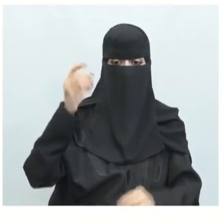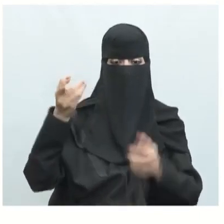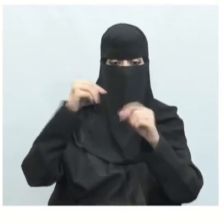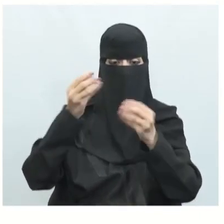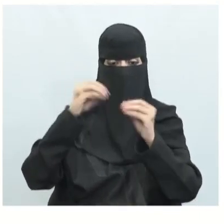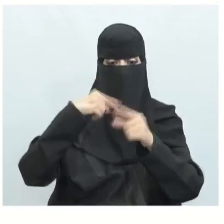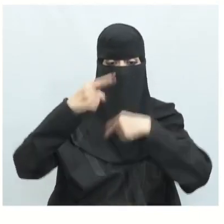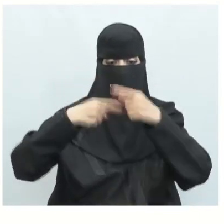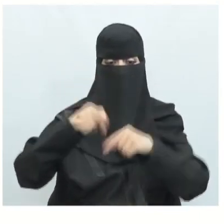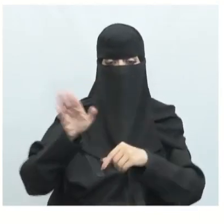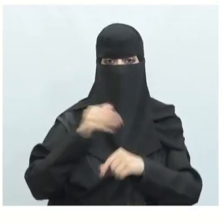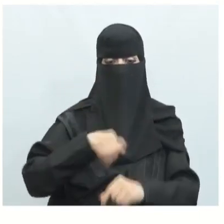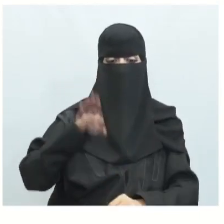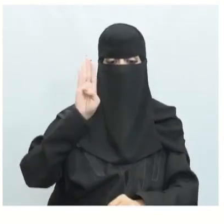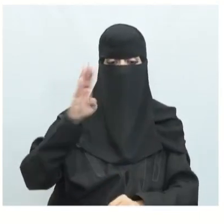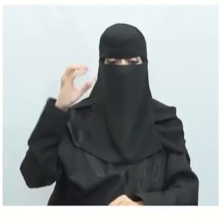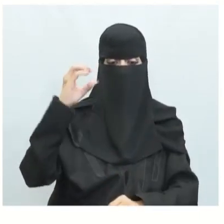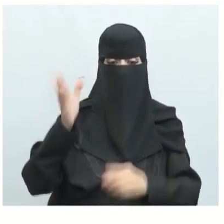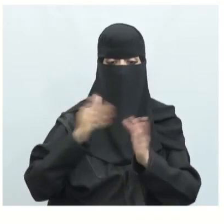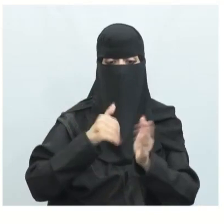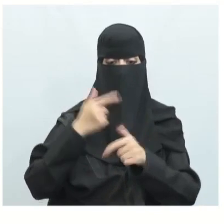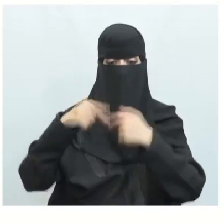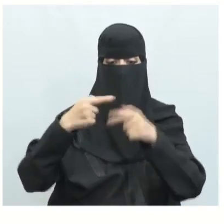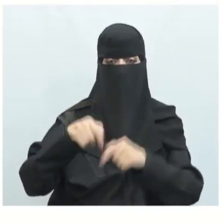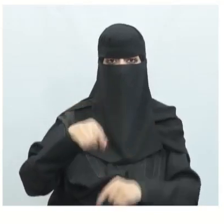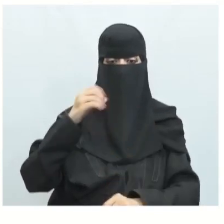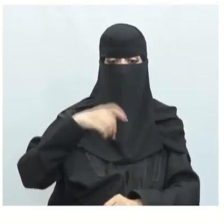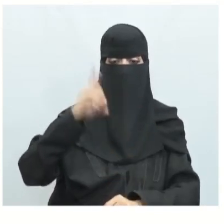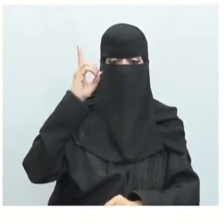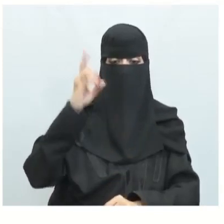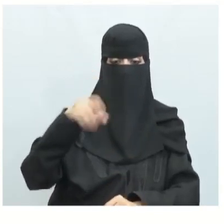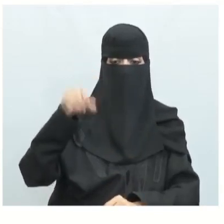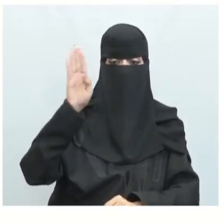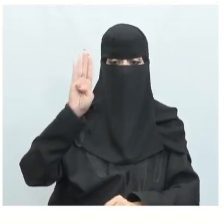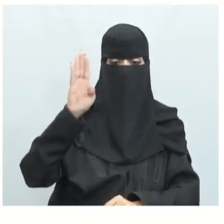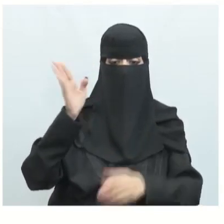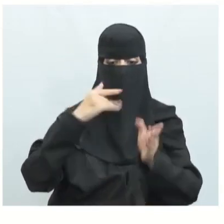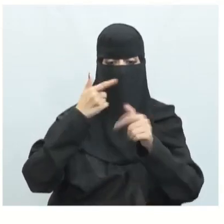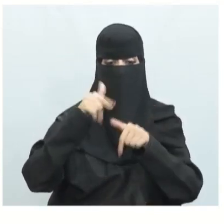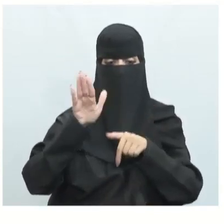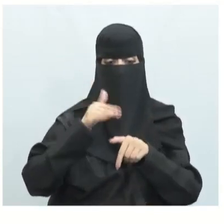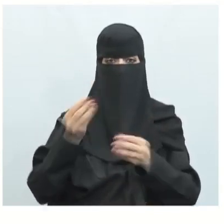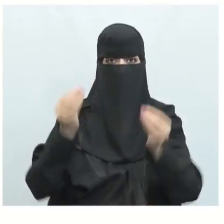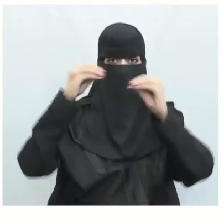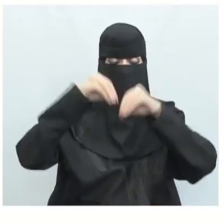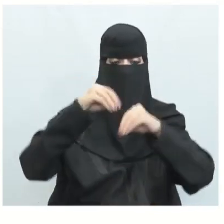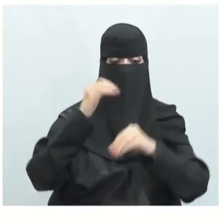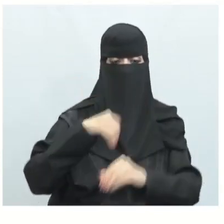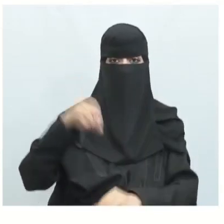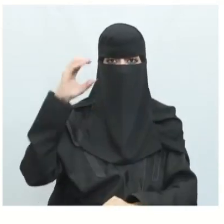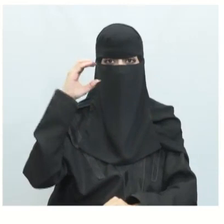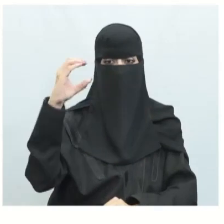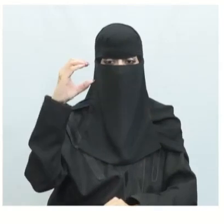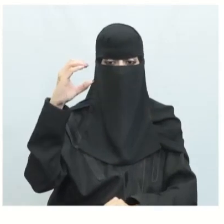ثم استمر البي والسي واستمر هنا الى ان اعطاني اضافه السي والاف تلاحظ